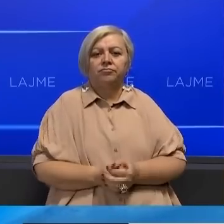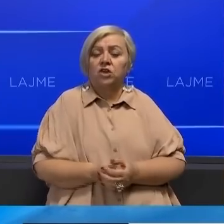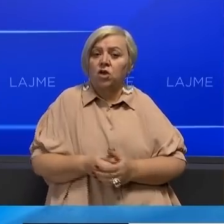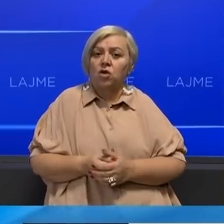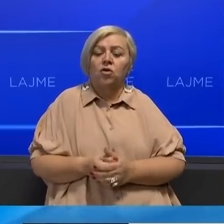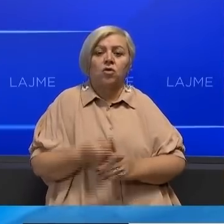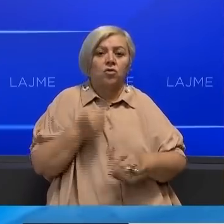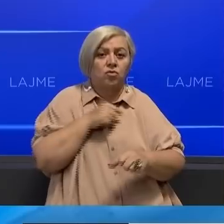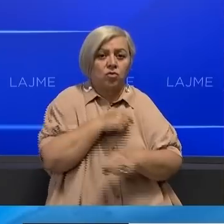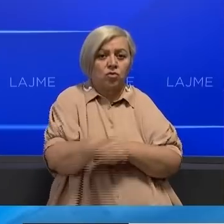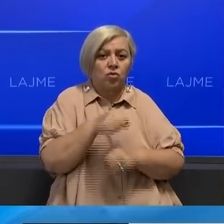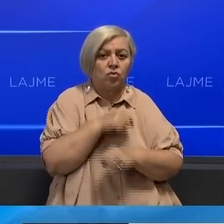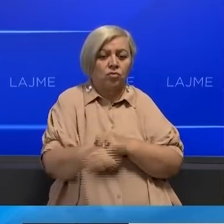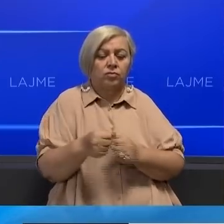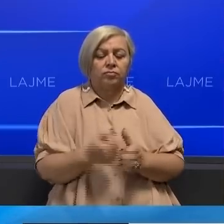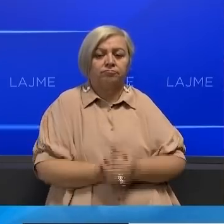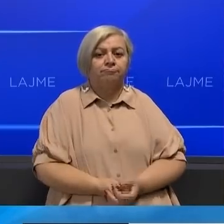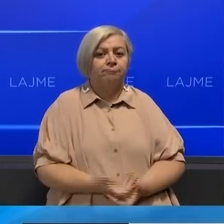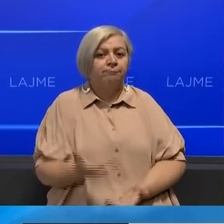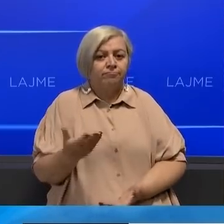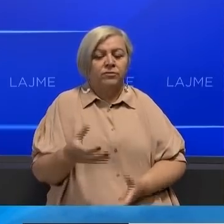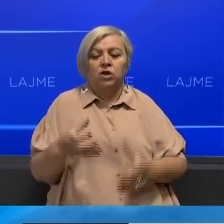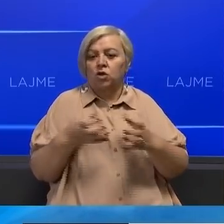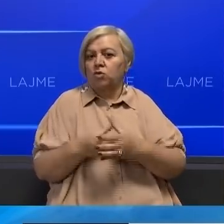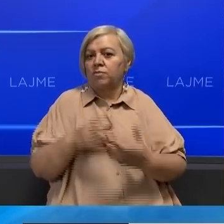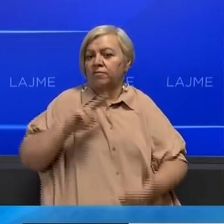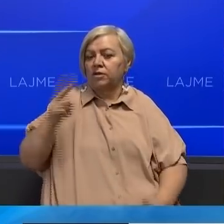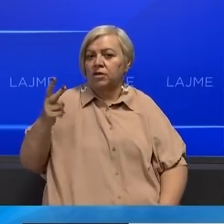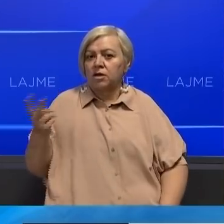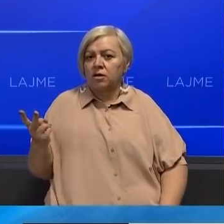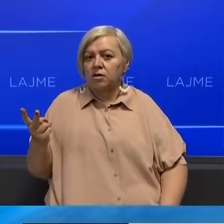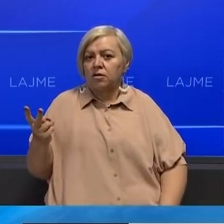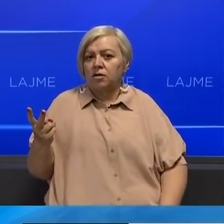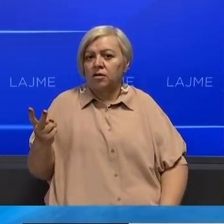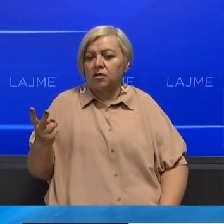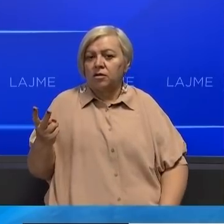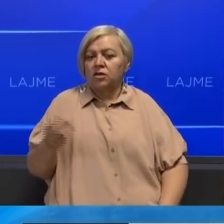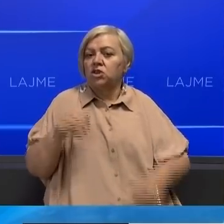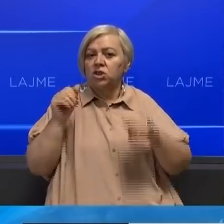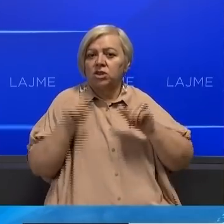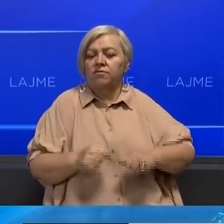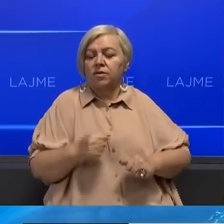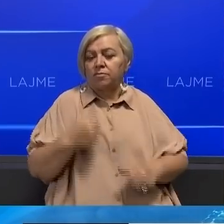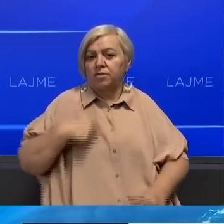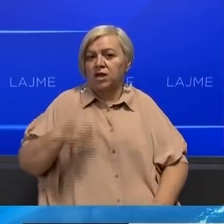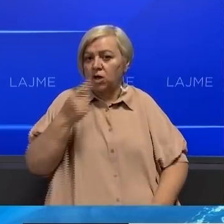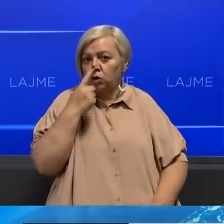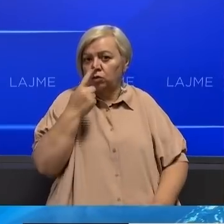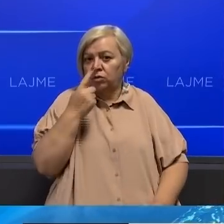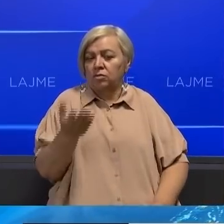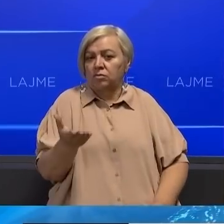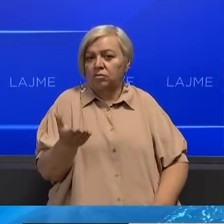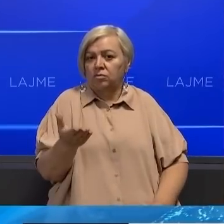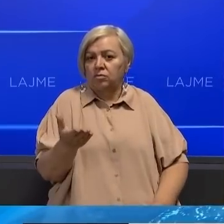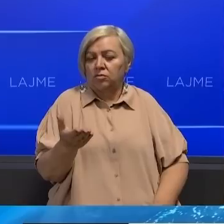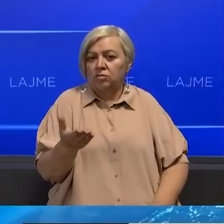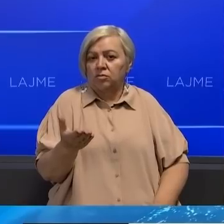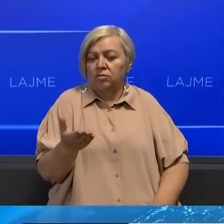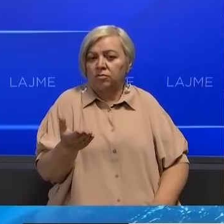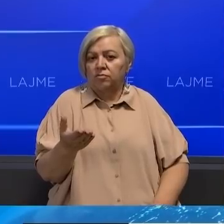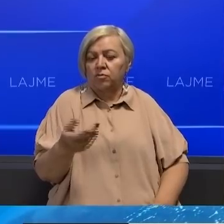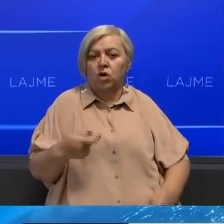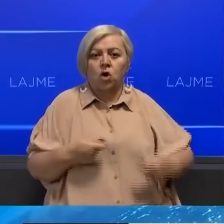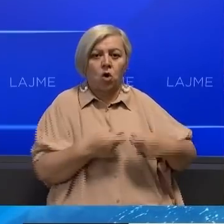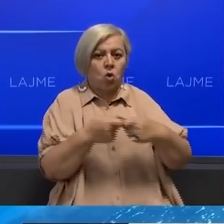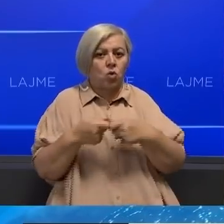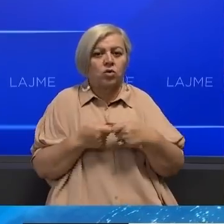dhunë sistematike ndaj atij dhe grupeve të tjera të cilat qeveria bieloruse i ka konsideruar si